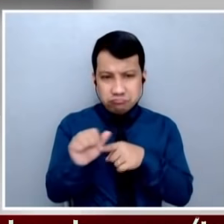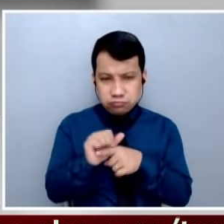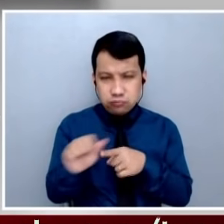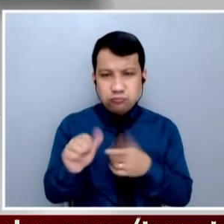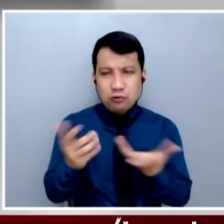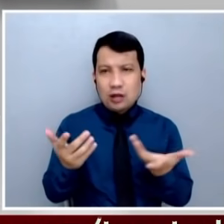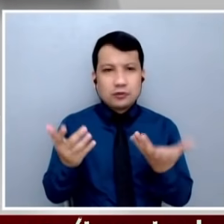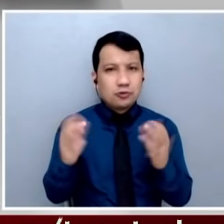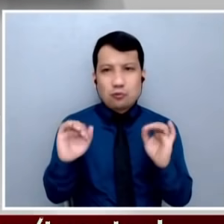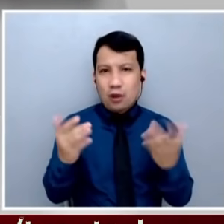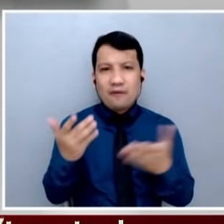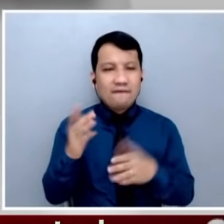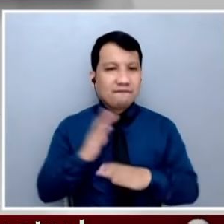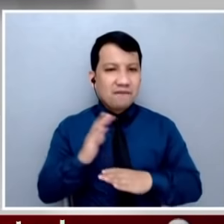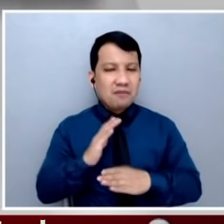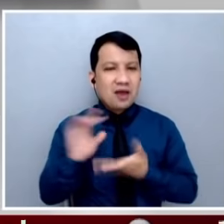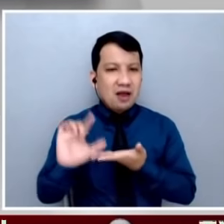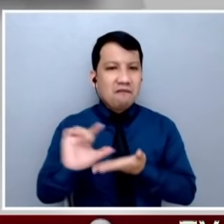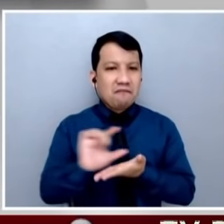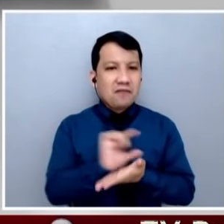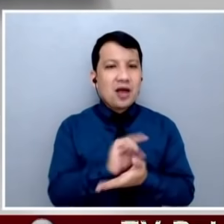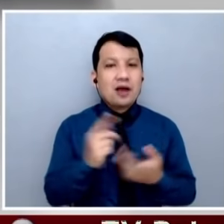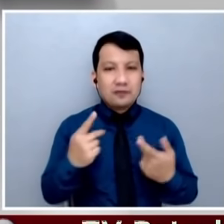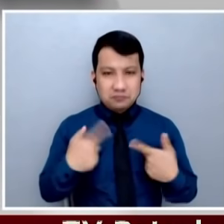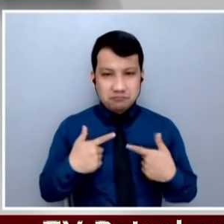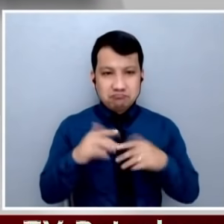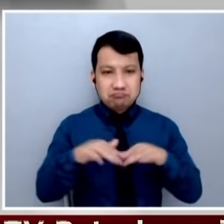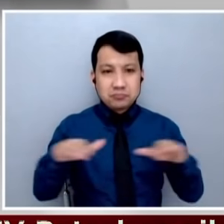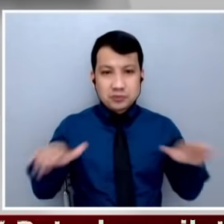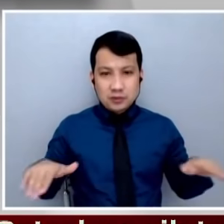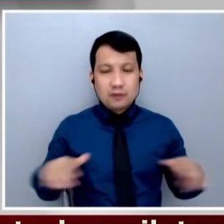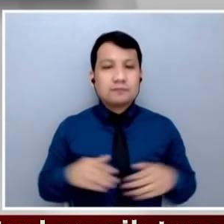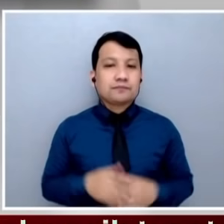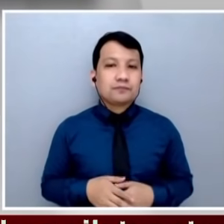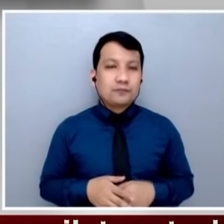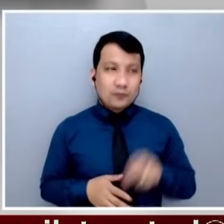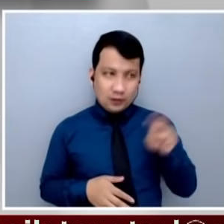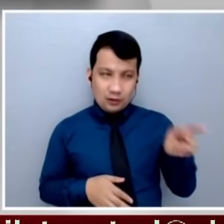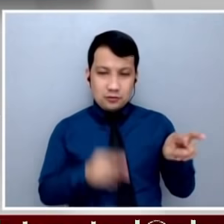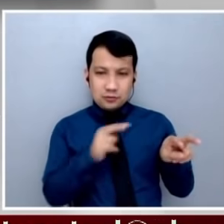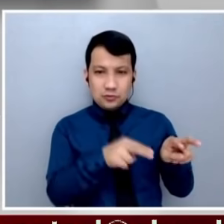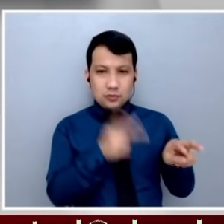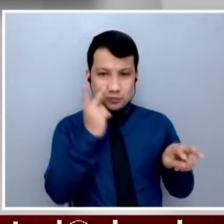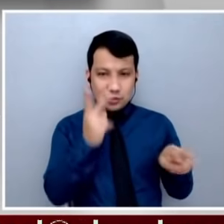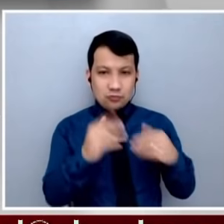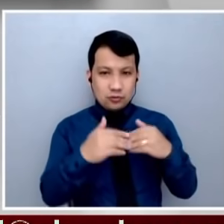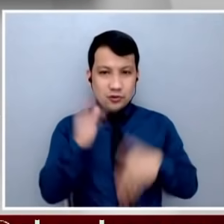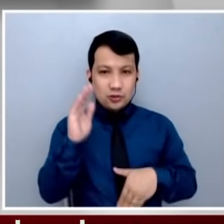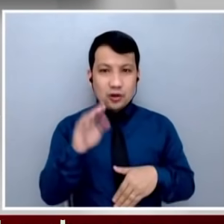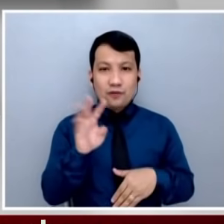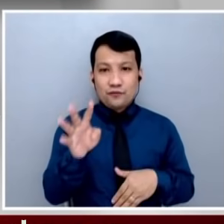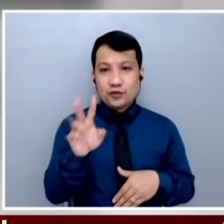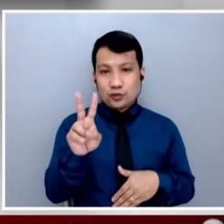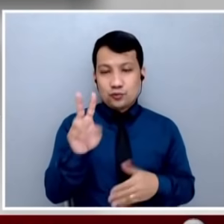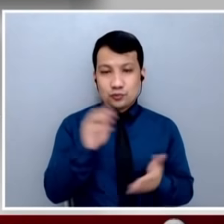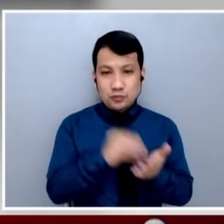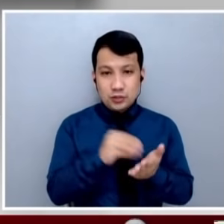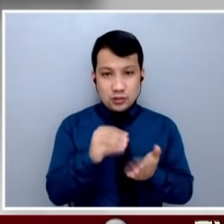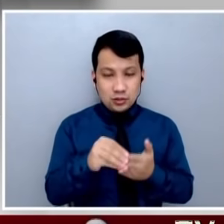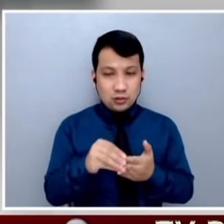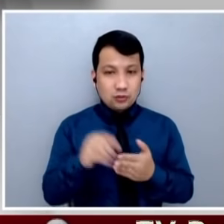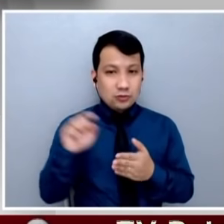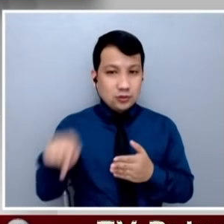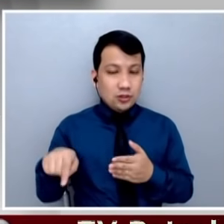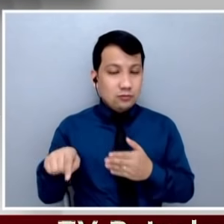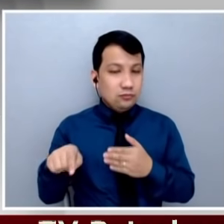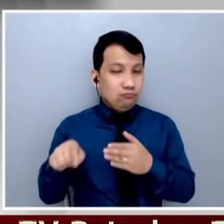than enough supply for our children, at saka na nakita natin na mapunta tayo ng 42 million sa ating